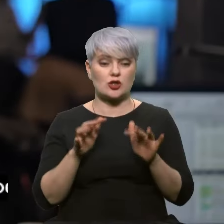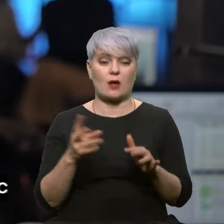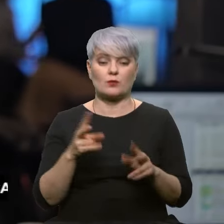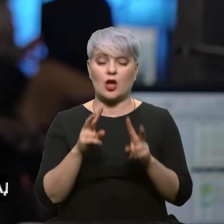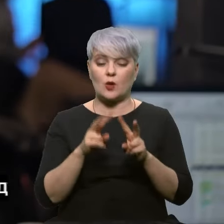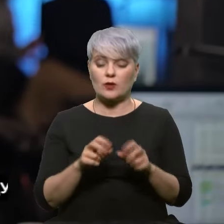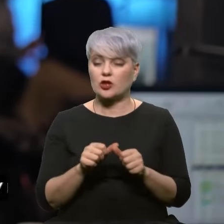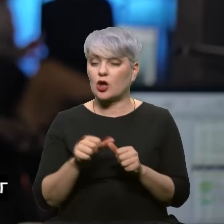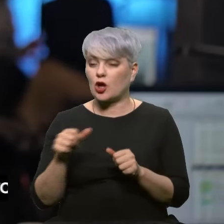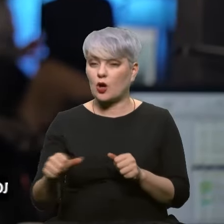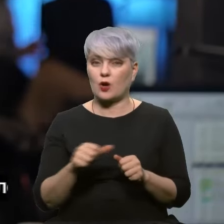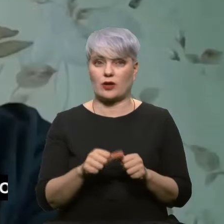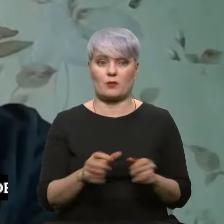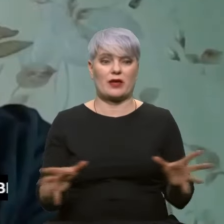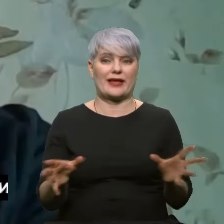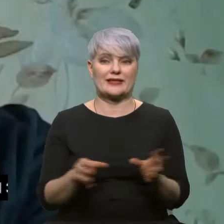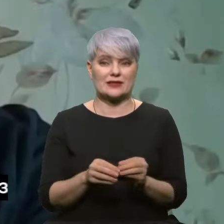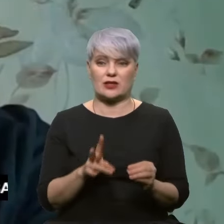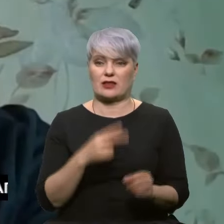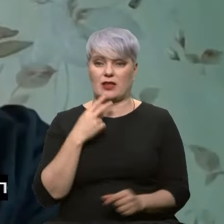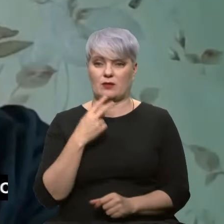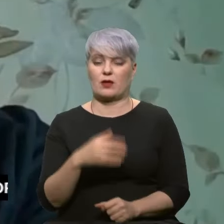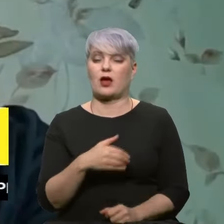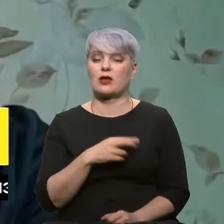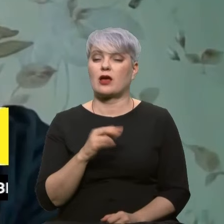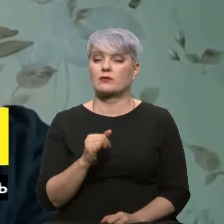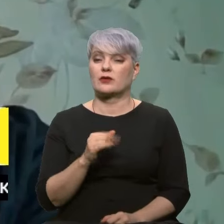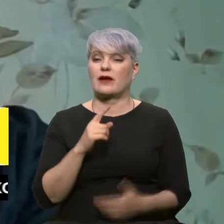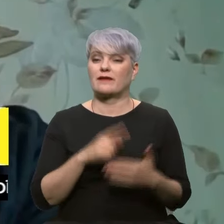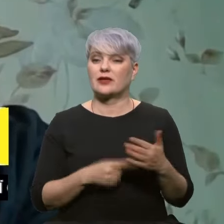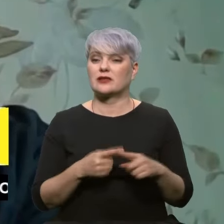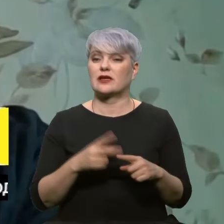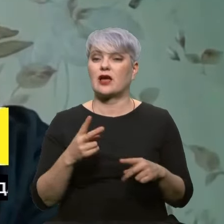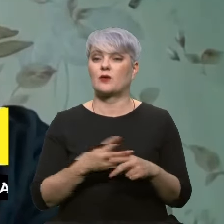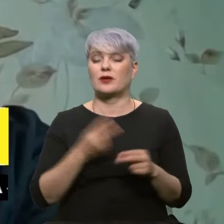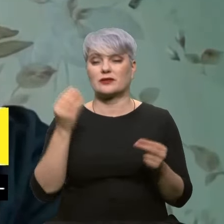окремо. Системності він у цьому не бачить. Хотілося б вірити, що це там безглузді